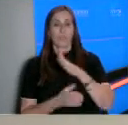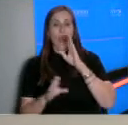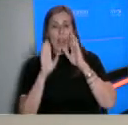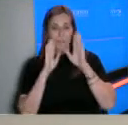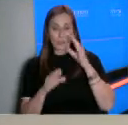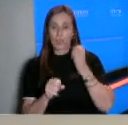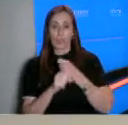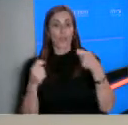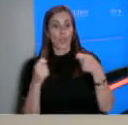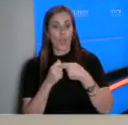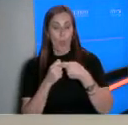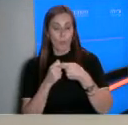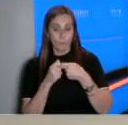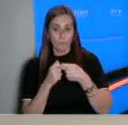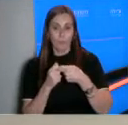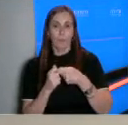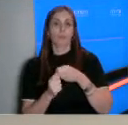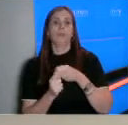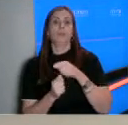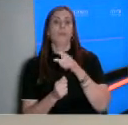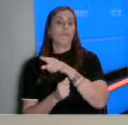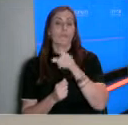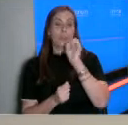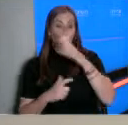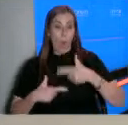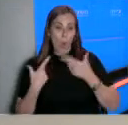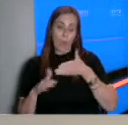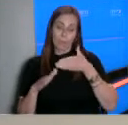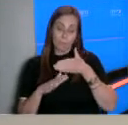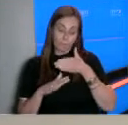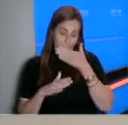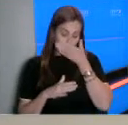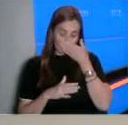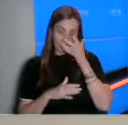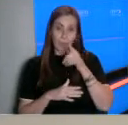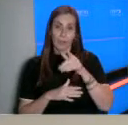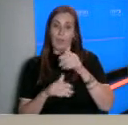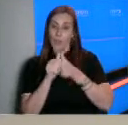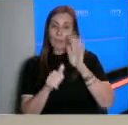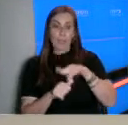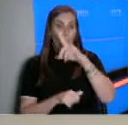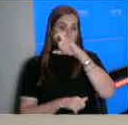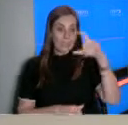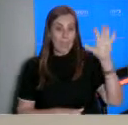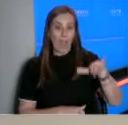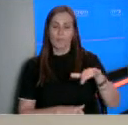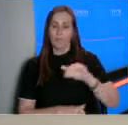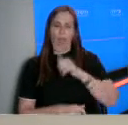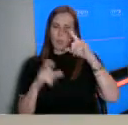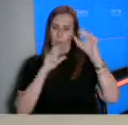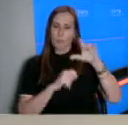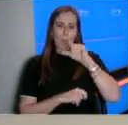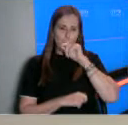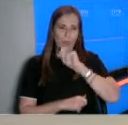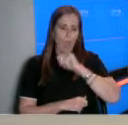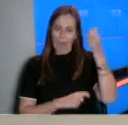לפייסבוק שלנו, תעשו שיתוף או מסיבת צפייה לשידור החי שלנו, ואולי תיכנסו להגרלה, אני אוהב אותי. תעקבו אחרינו באינסטוש, אחלה תמונות,